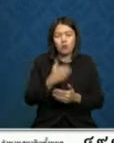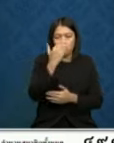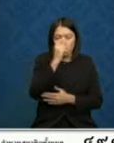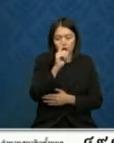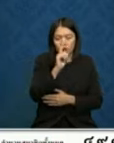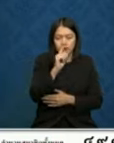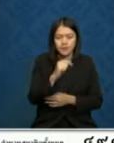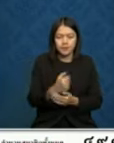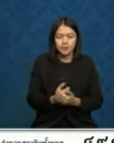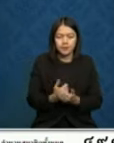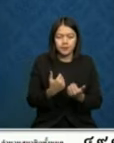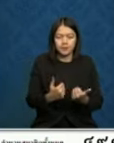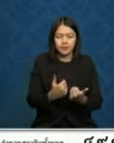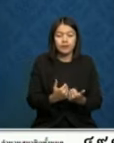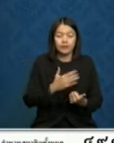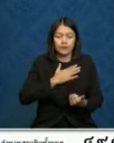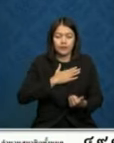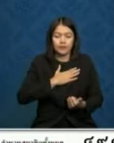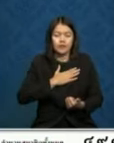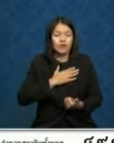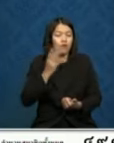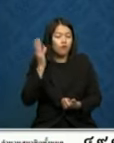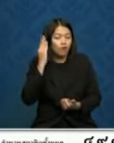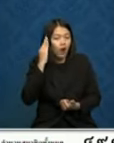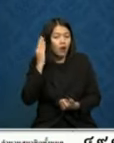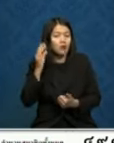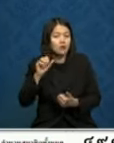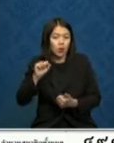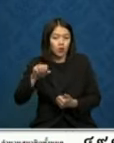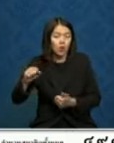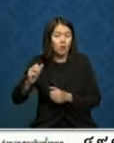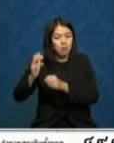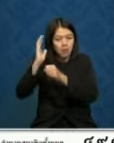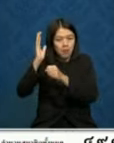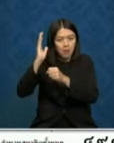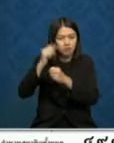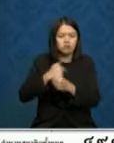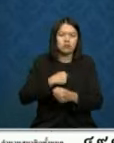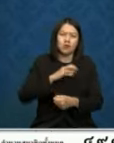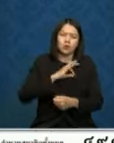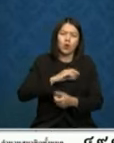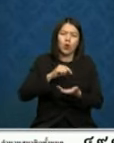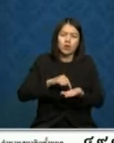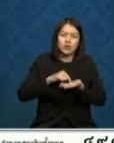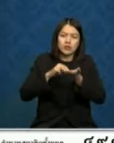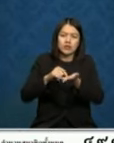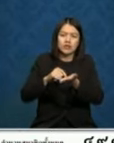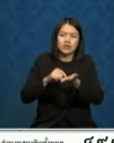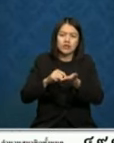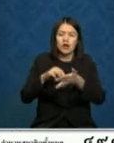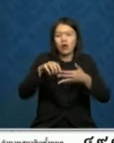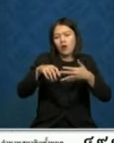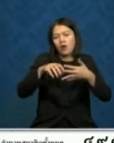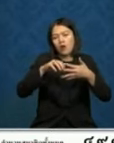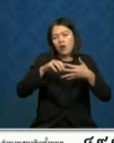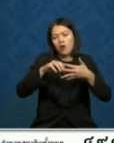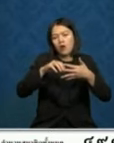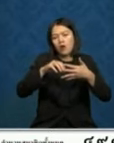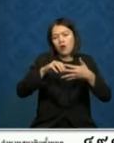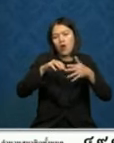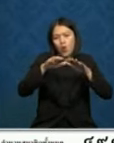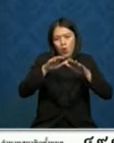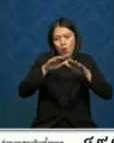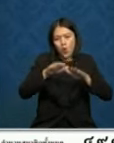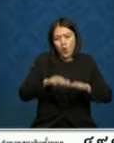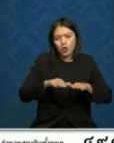รก็ตามค่ะวันนี้นะคะหลังจากที่ดิฉันได้ฟังเพื่อนสมาชิกหลายท่านนะคะอภิปรายนะคะดิฉันก็ยังขอเสนอค่ะให้มีการตัดลดงบประ